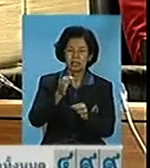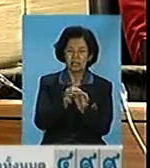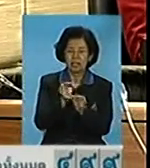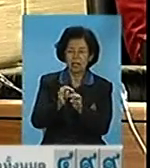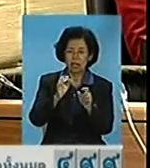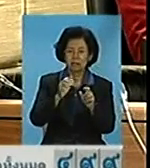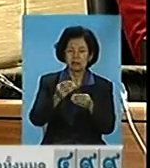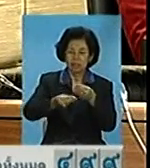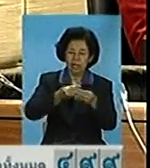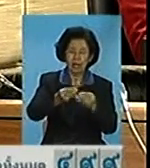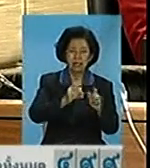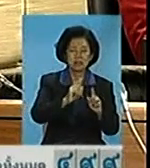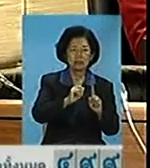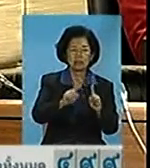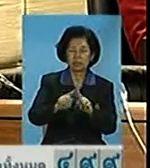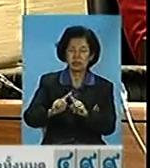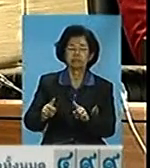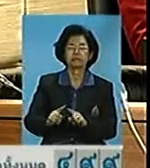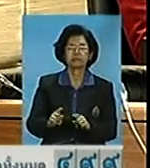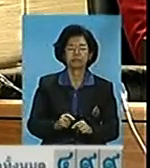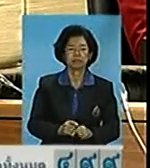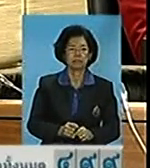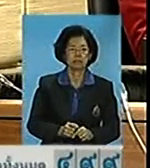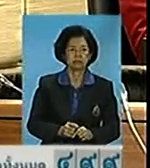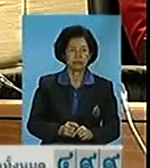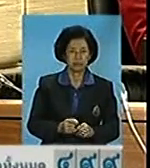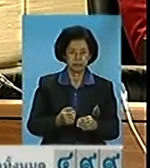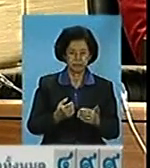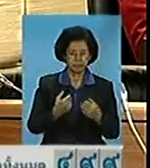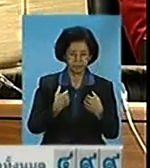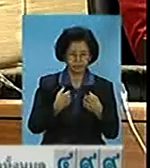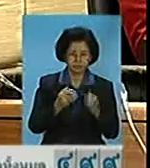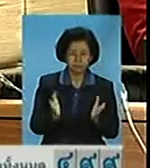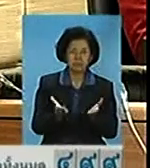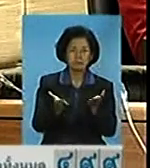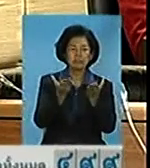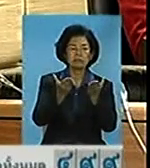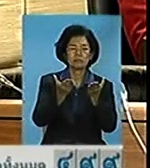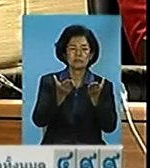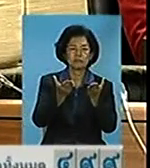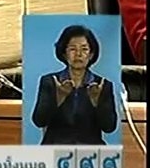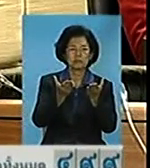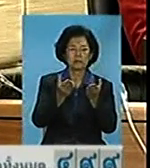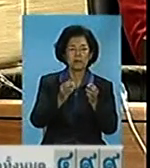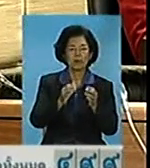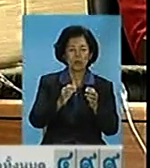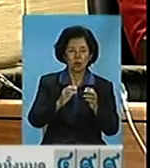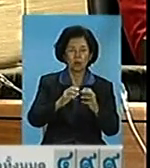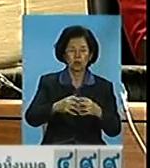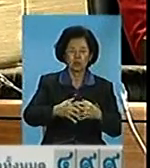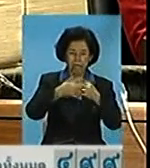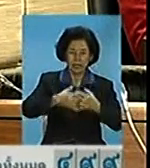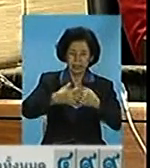าณิชย์ของเอกชนอีกมากมายแล้วก็นอกจากนั้นก็มีการส่งเสริมในกรมส่งเสริมอุตสาหกรรมต่